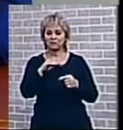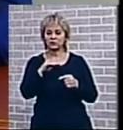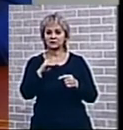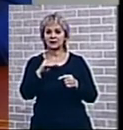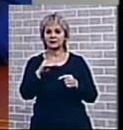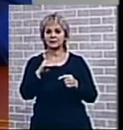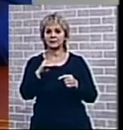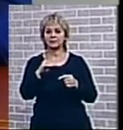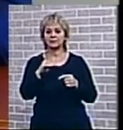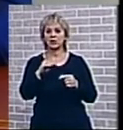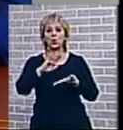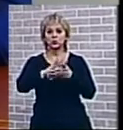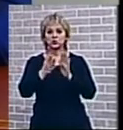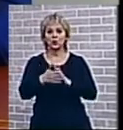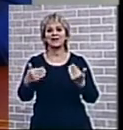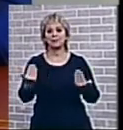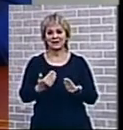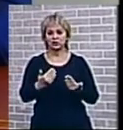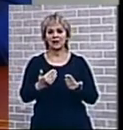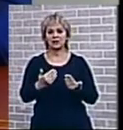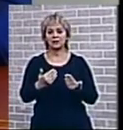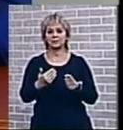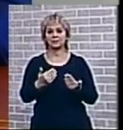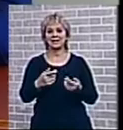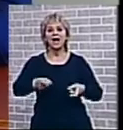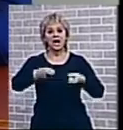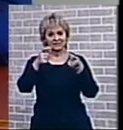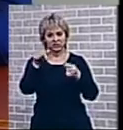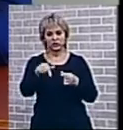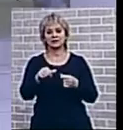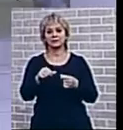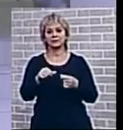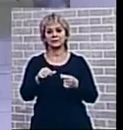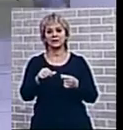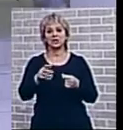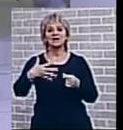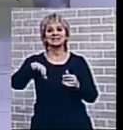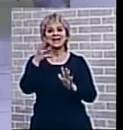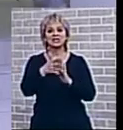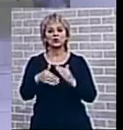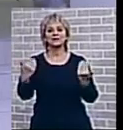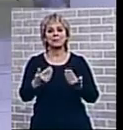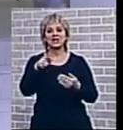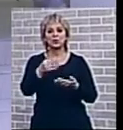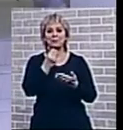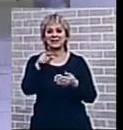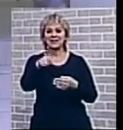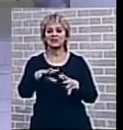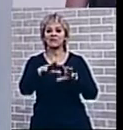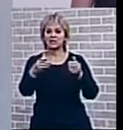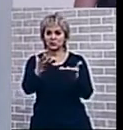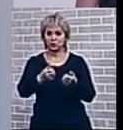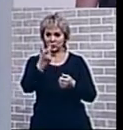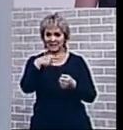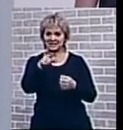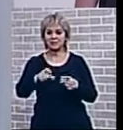комфортных условиях проживания в гостиницах. Все расходы на проживание и питание власти берут на